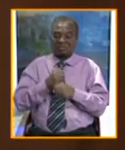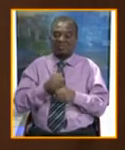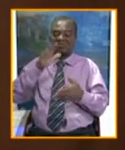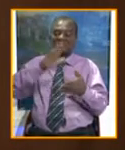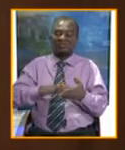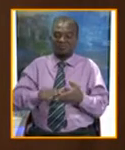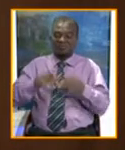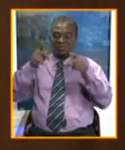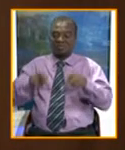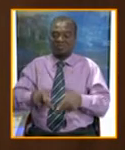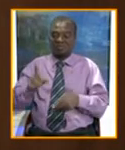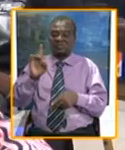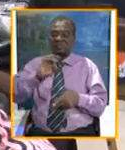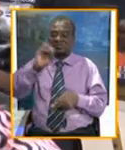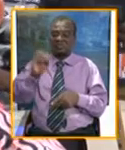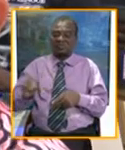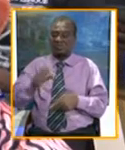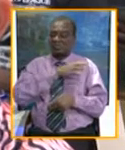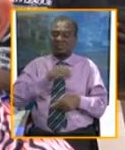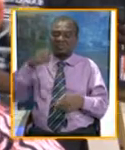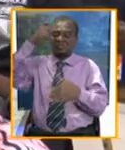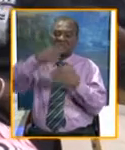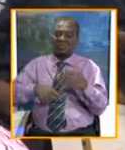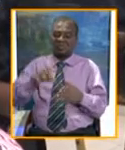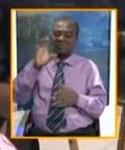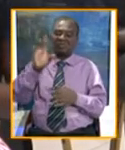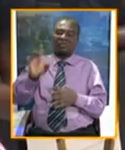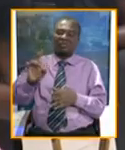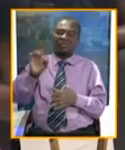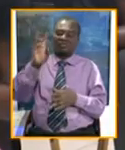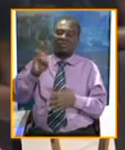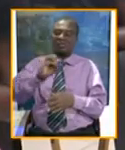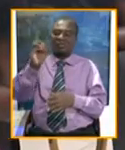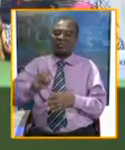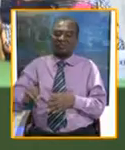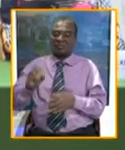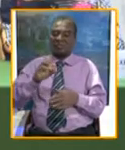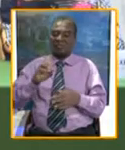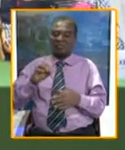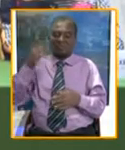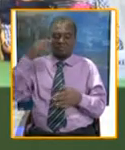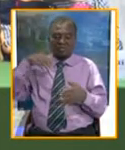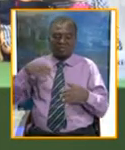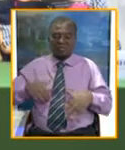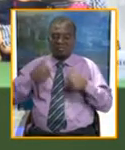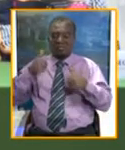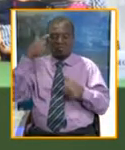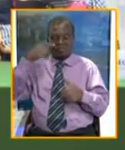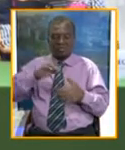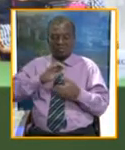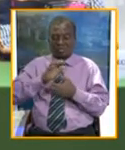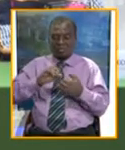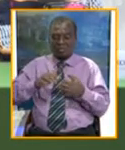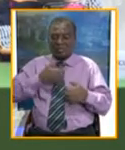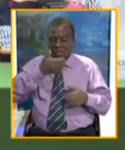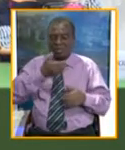cas confirmés de 8% et un taux de 86% de succès du traitement de la tuberculose ont été enregistrés par le Programme